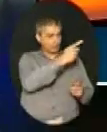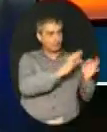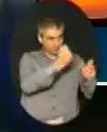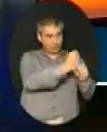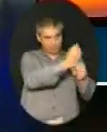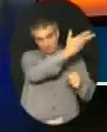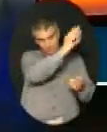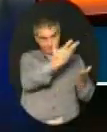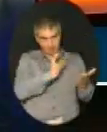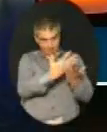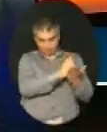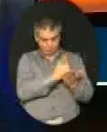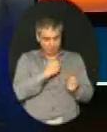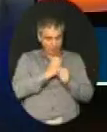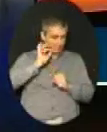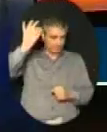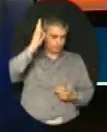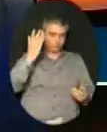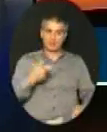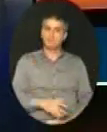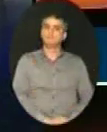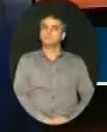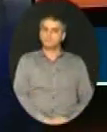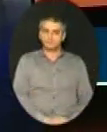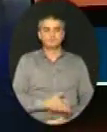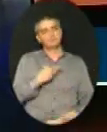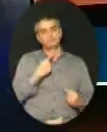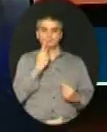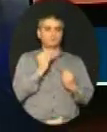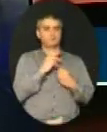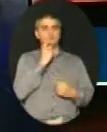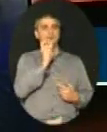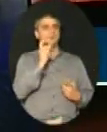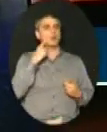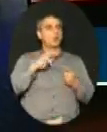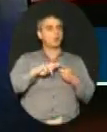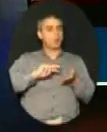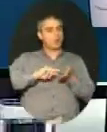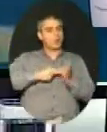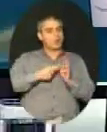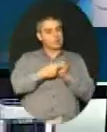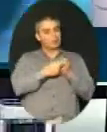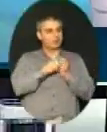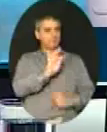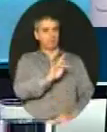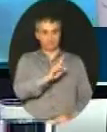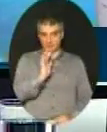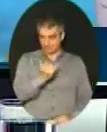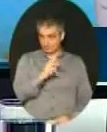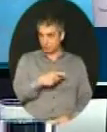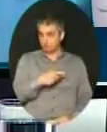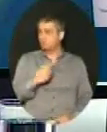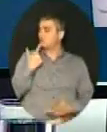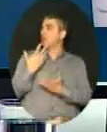אז אנחנו לא עובדי הפרקליטות. אז בואו נזרוק לכם עוד מילה באוויר. קונספירציה. תמיד בסיפורים האלה יש קונספירציה. אני מנסה